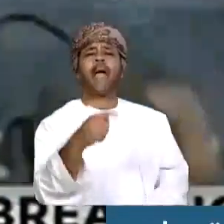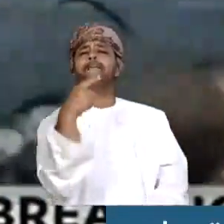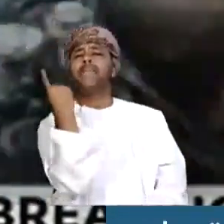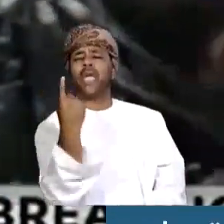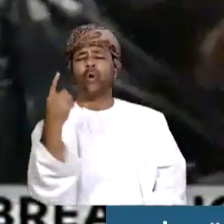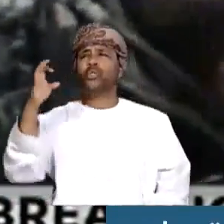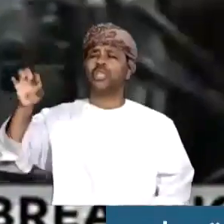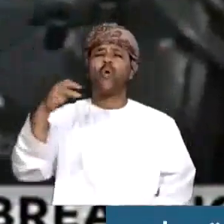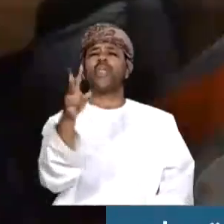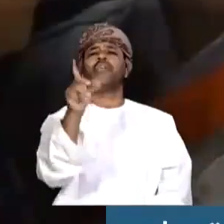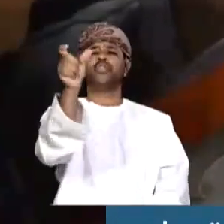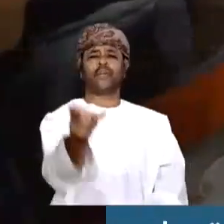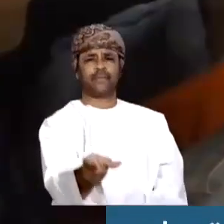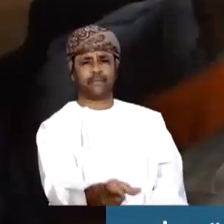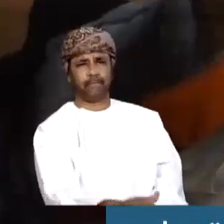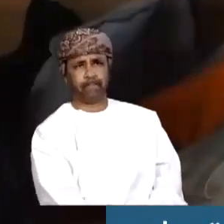189 شخصا.